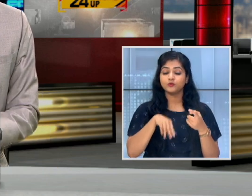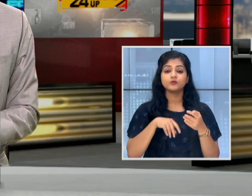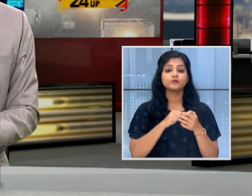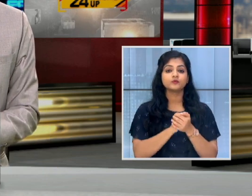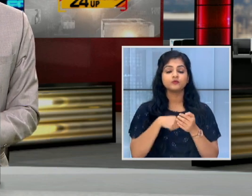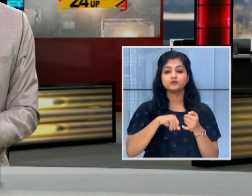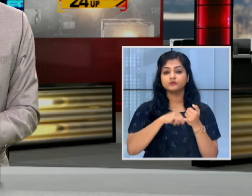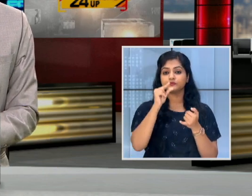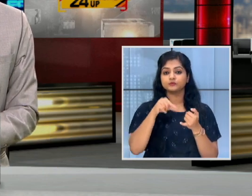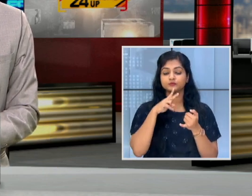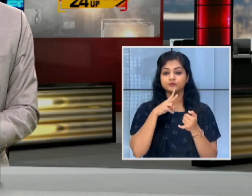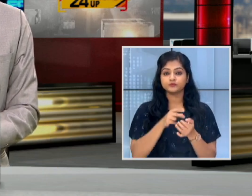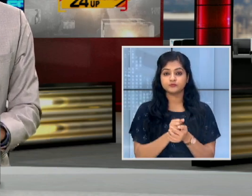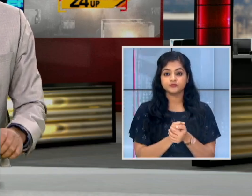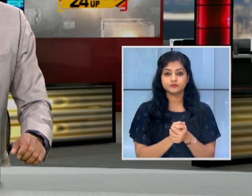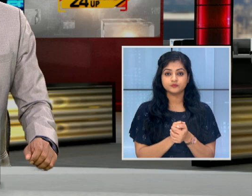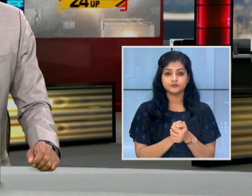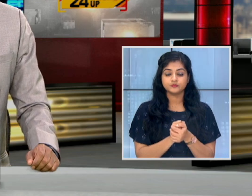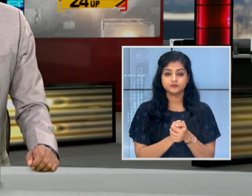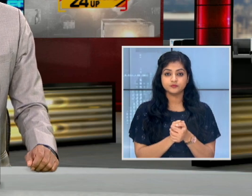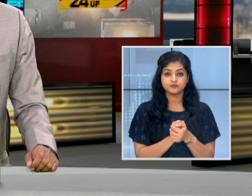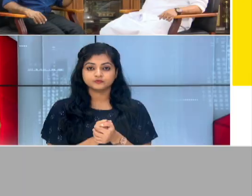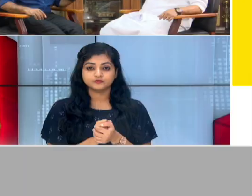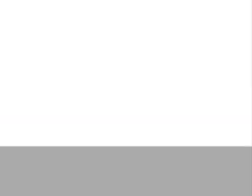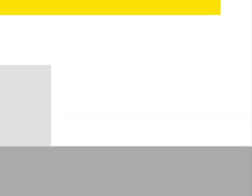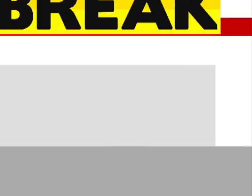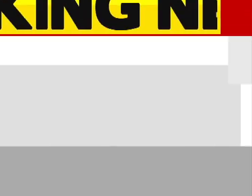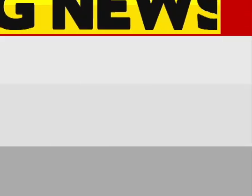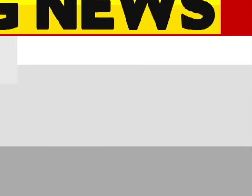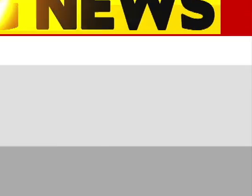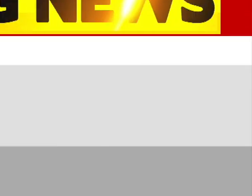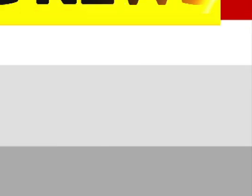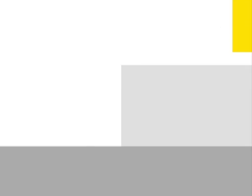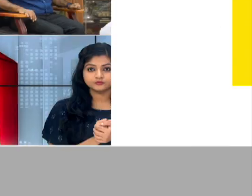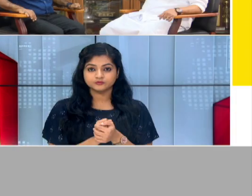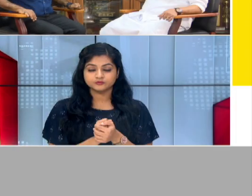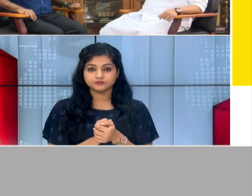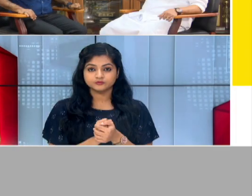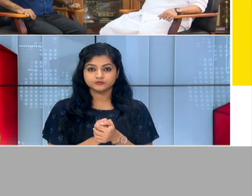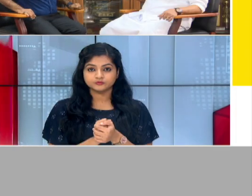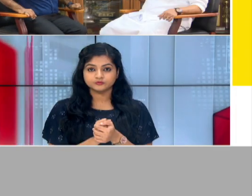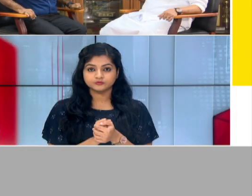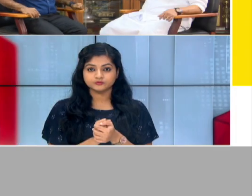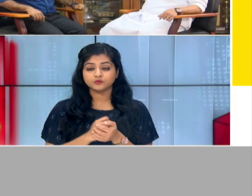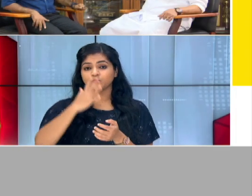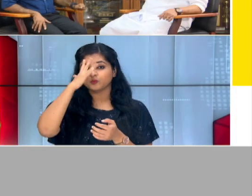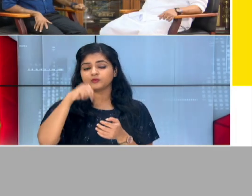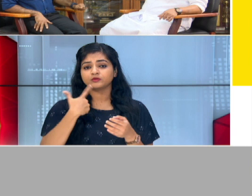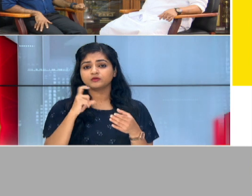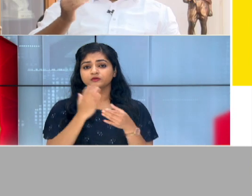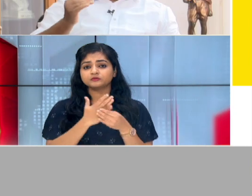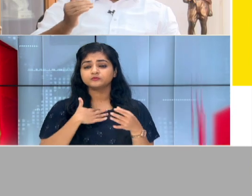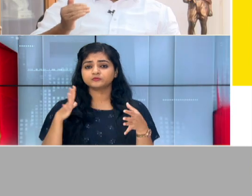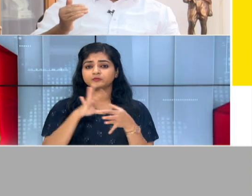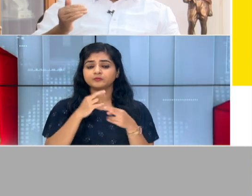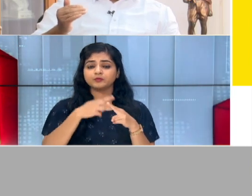പരിപാടിയായ ആൻസർ പ്ലീസിൽ വ്യക്തമാക്കി. എന്തിനാണ് അവരെ ഈ കേസിലേക്ക് തന്നെ ഈൽഡ് ചെയ്യാൻ ശ്രമിക്കുന്നത് എന്ന്, അതിൻ്റെ അതിൽ